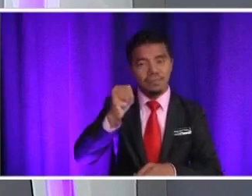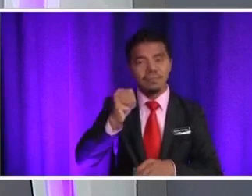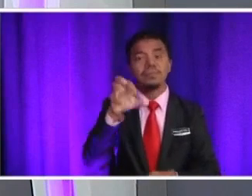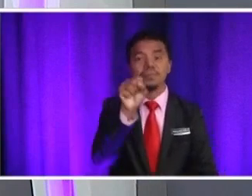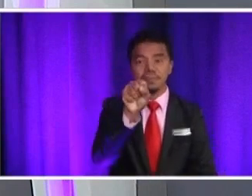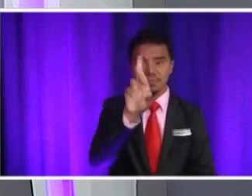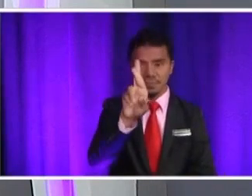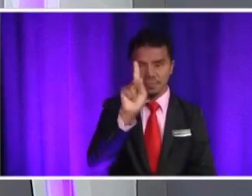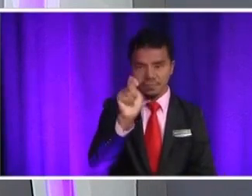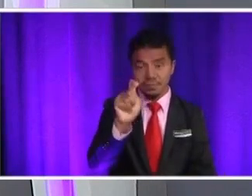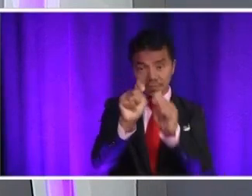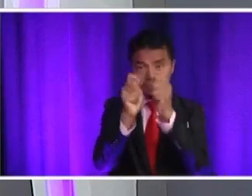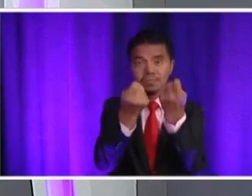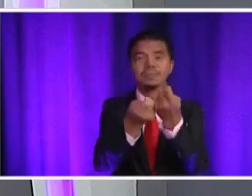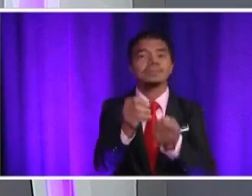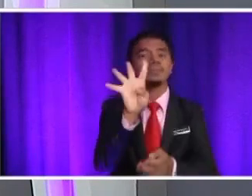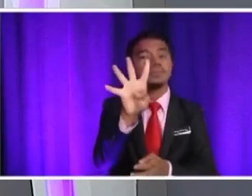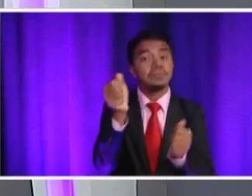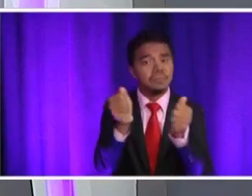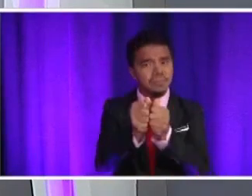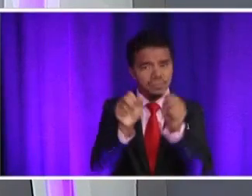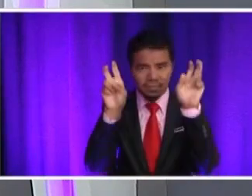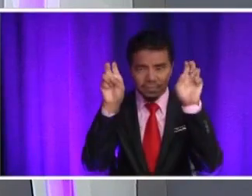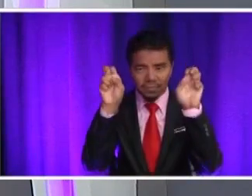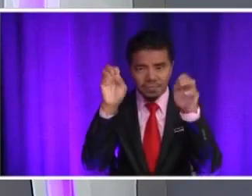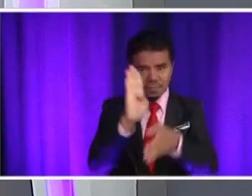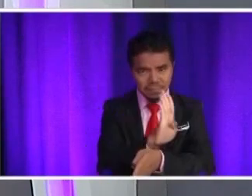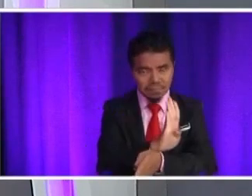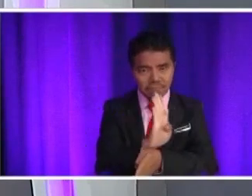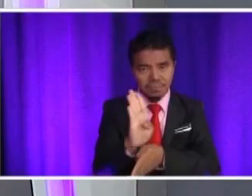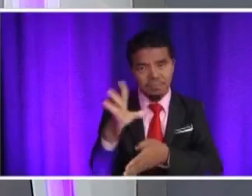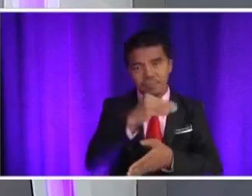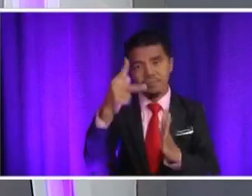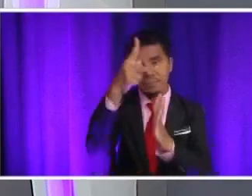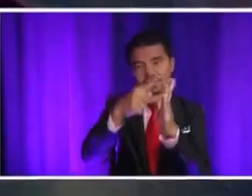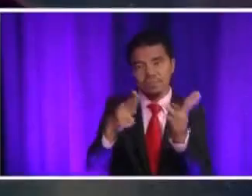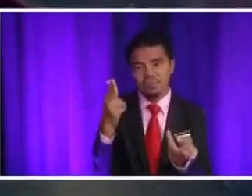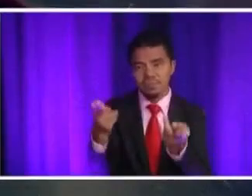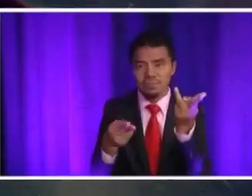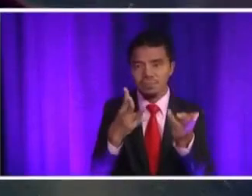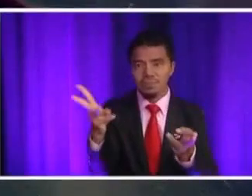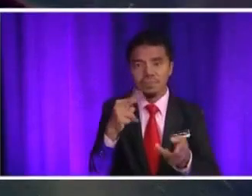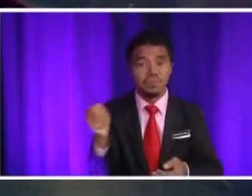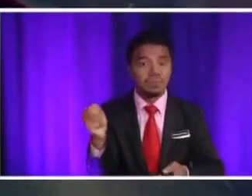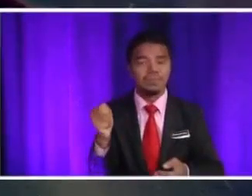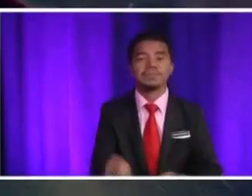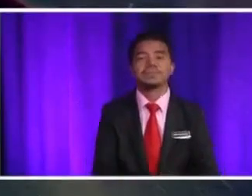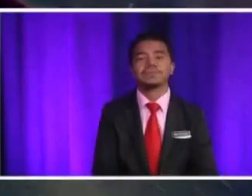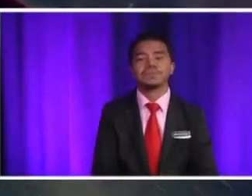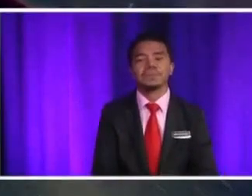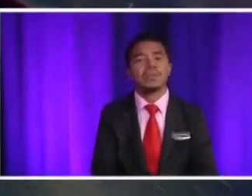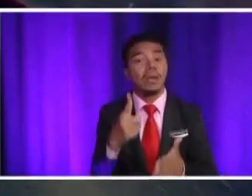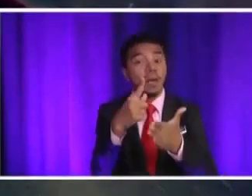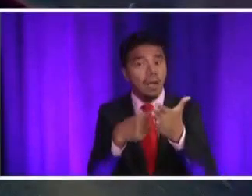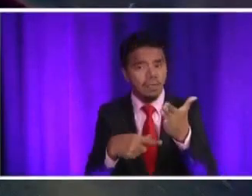tangga untuk murid-murid tingkatan 4 dengan tajuknya perniagaan dan keusahawanan. Baik, cikgu, di segmen ini apa yang cikgu nak kongsikan kepada mereka di